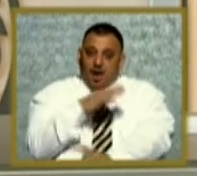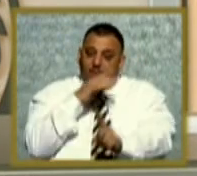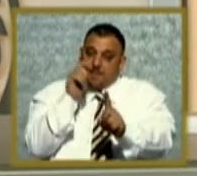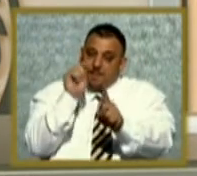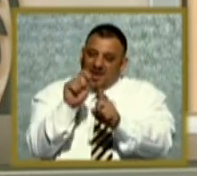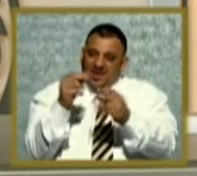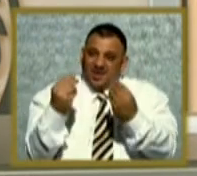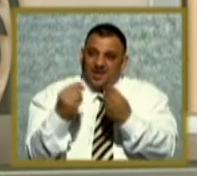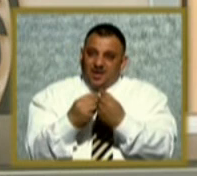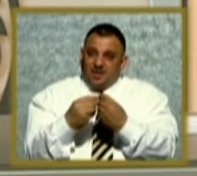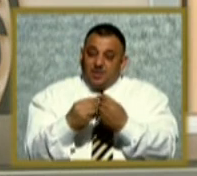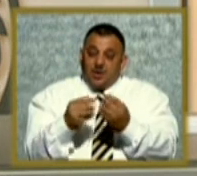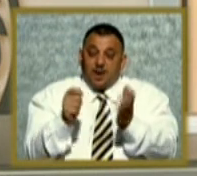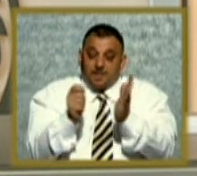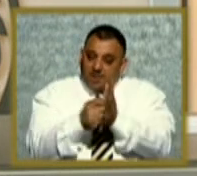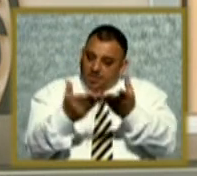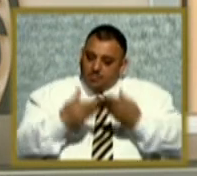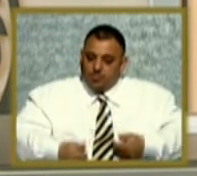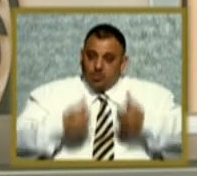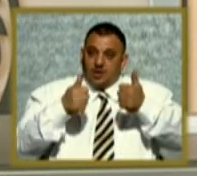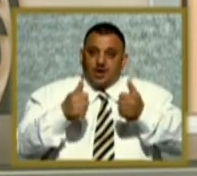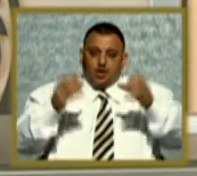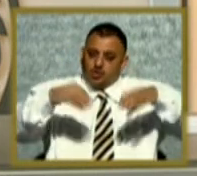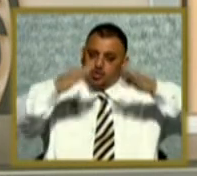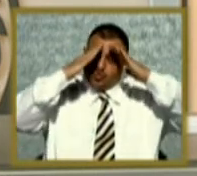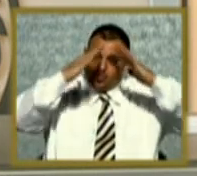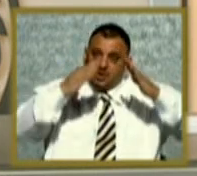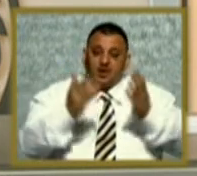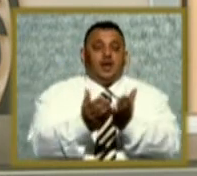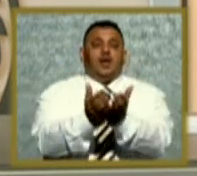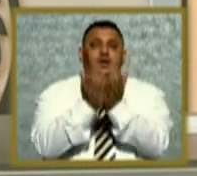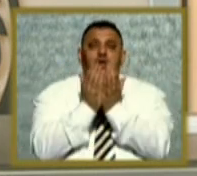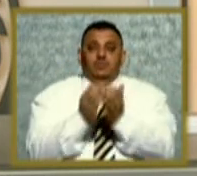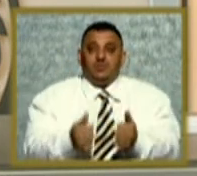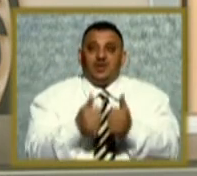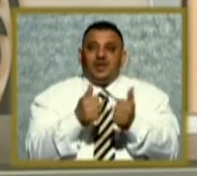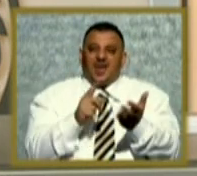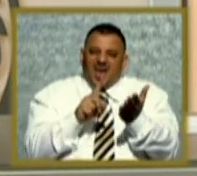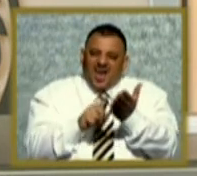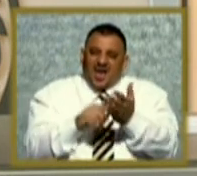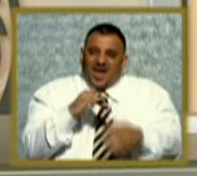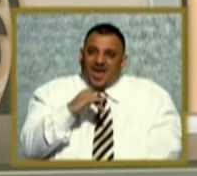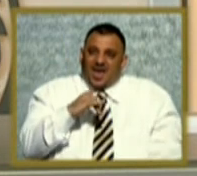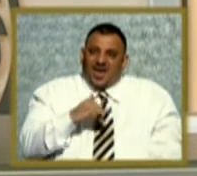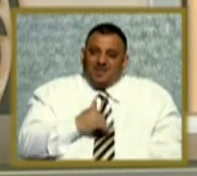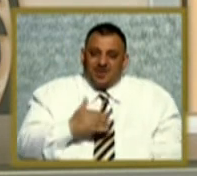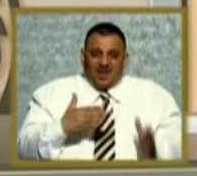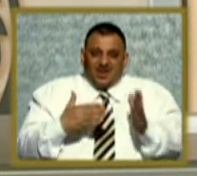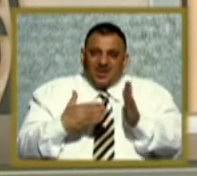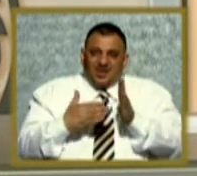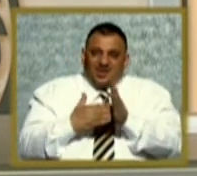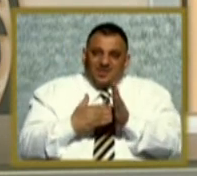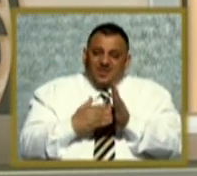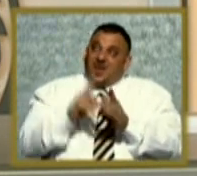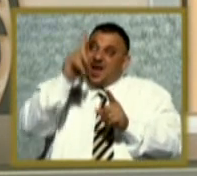والد الشقة وصلت وجزاك الله خير وأدعو لك الليل والنهار، لكن أنا لا أرضى أن يسخط الله